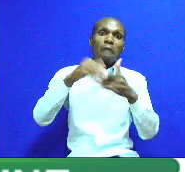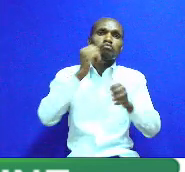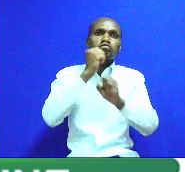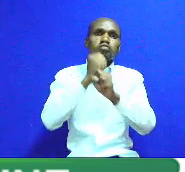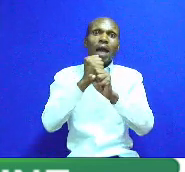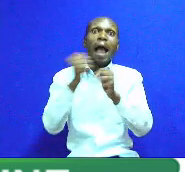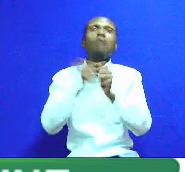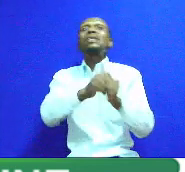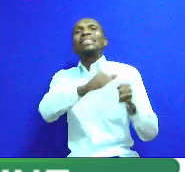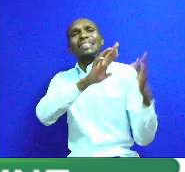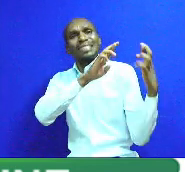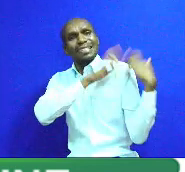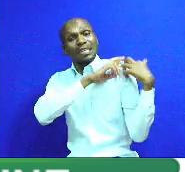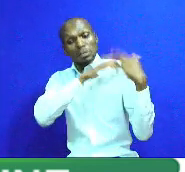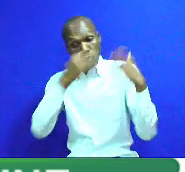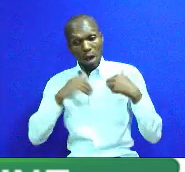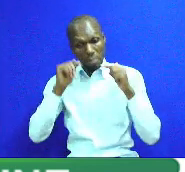hayo maneno.